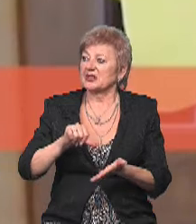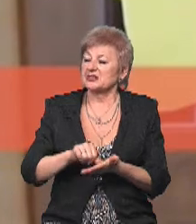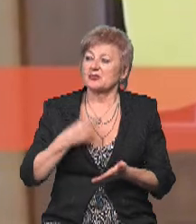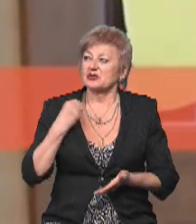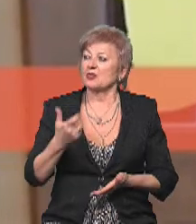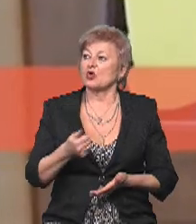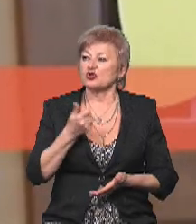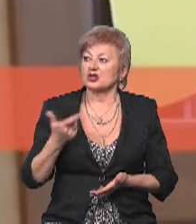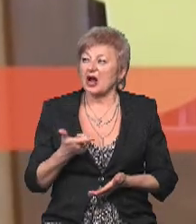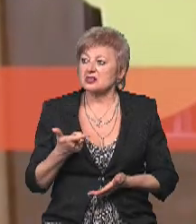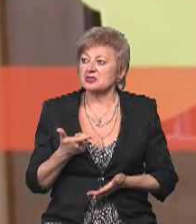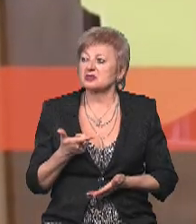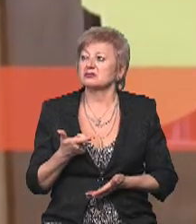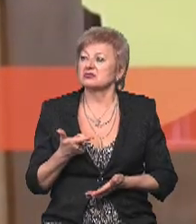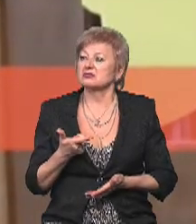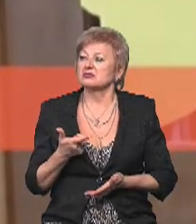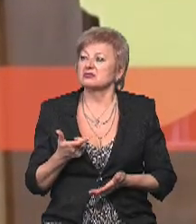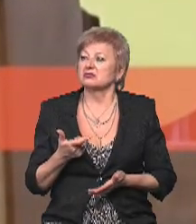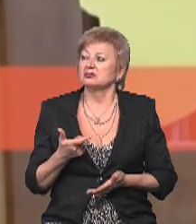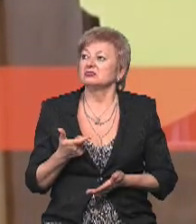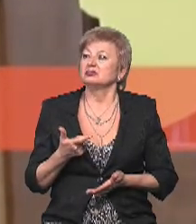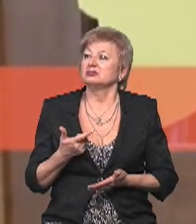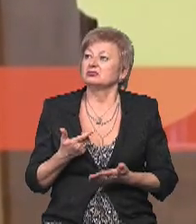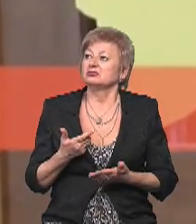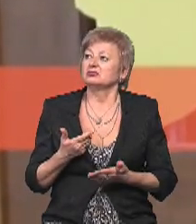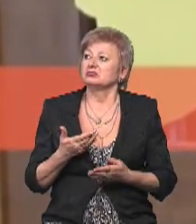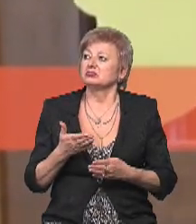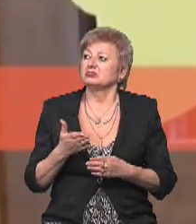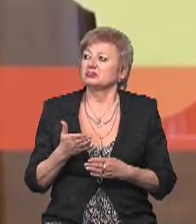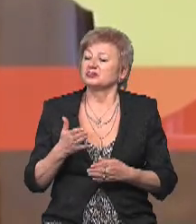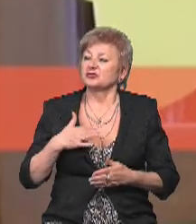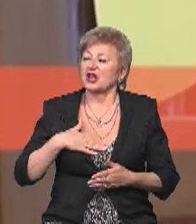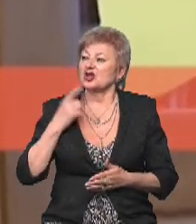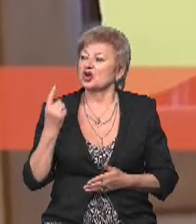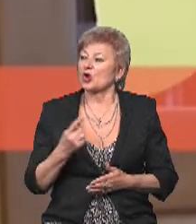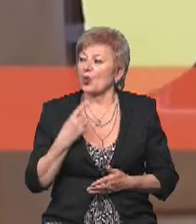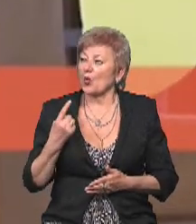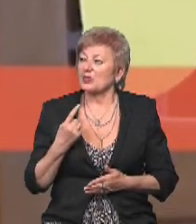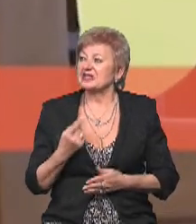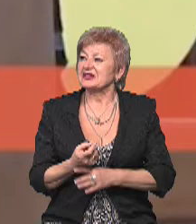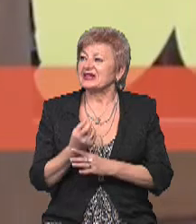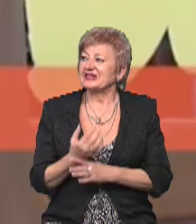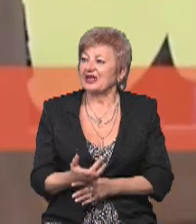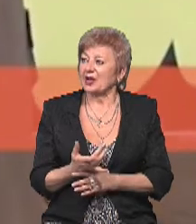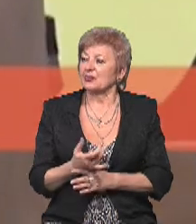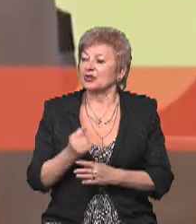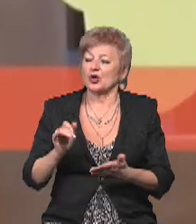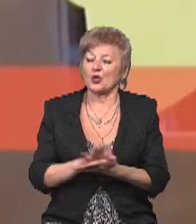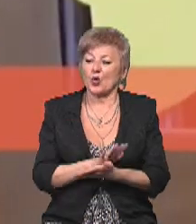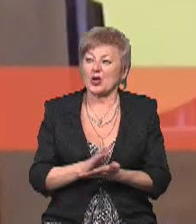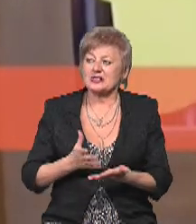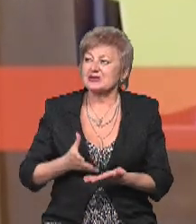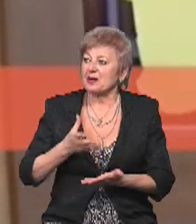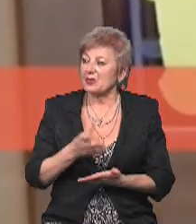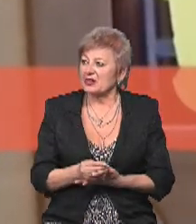«Запоріжгазу» розсилають споживачам, мешканцям нашої області вимоги про сплату неіснуючих